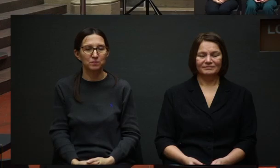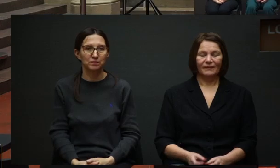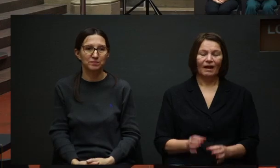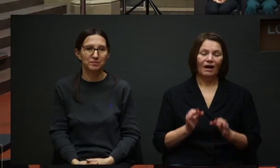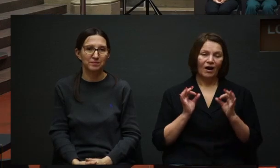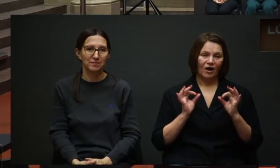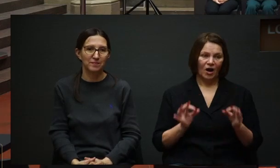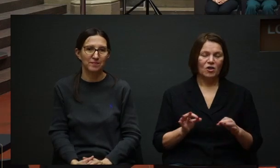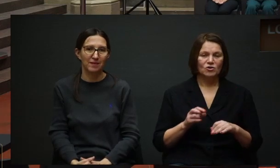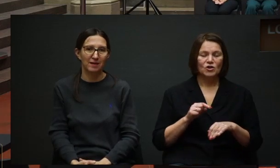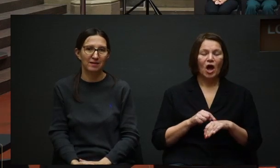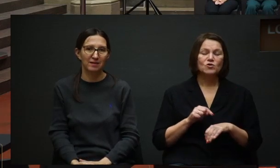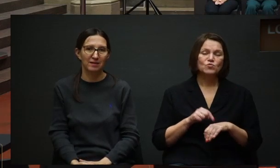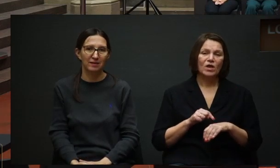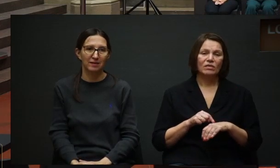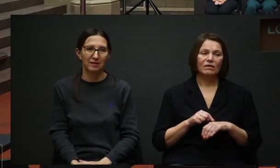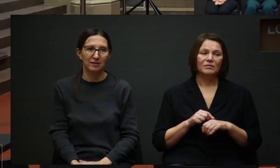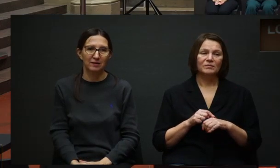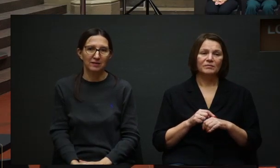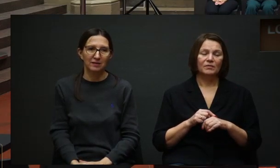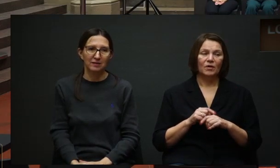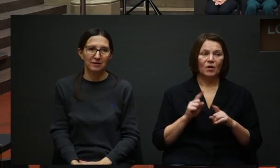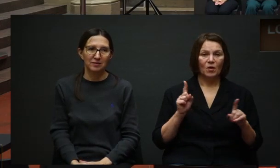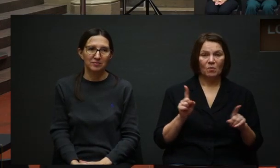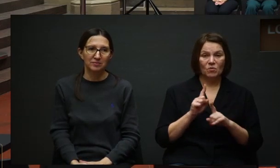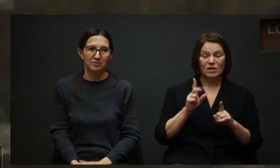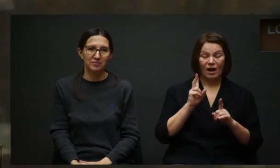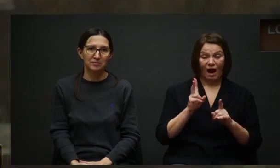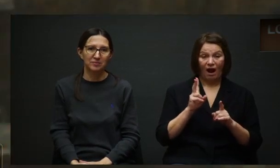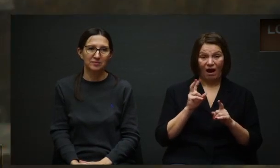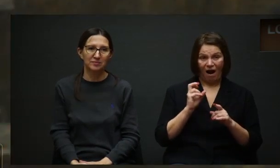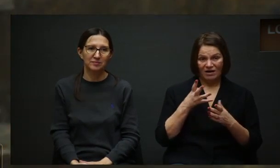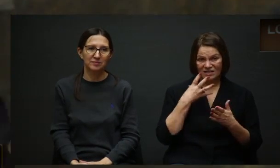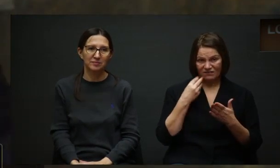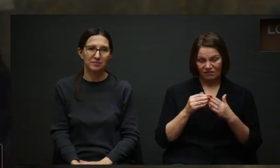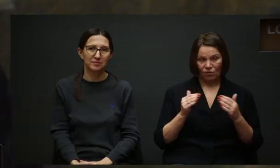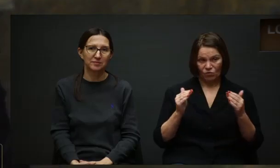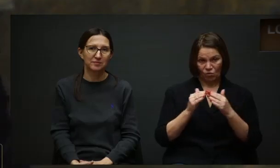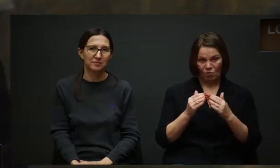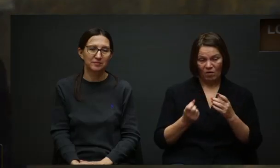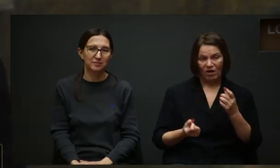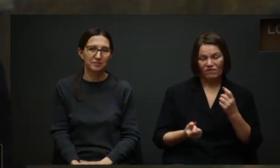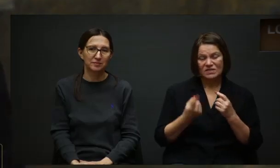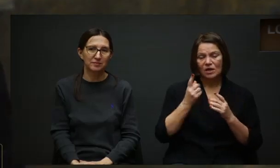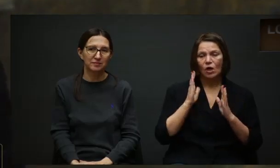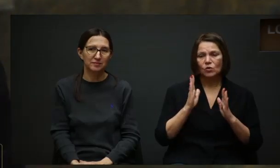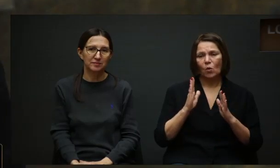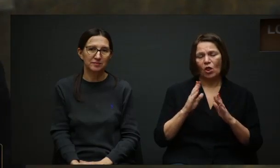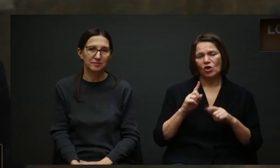Конечно, ощущение музея как своего дома, оно возникает только через